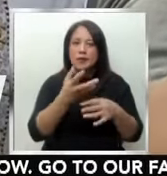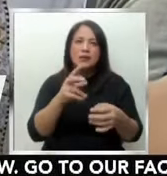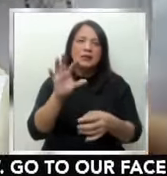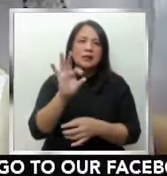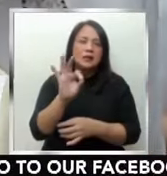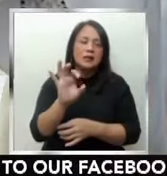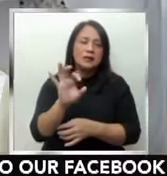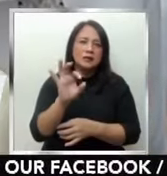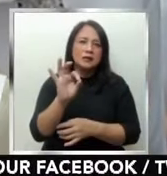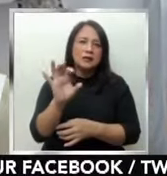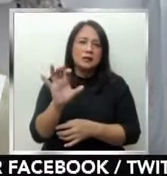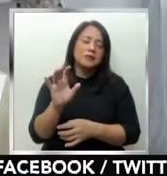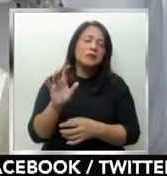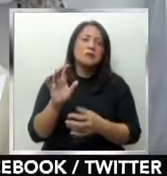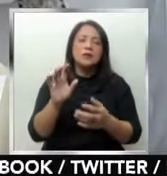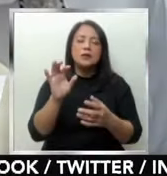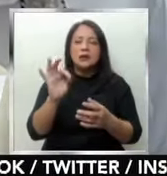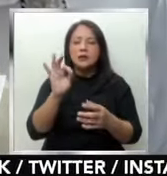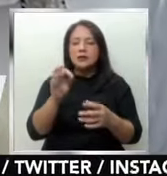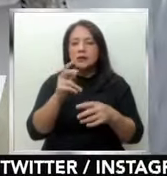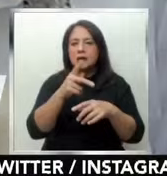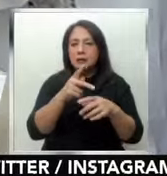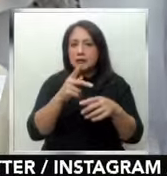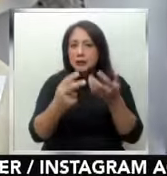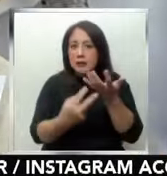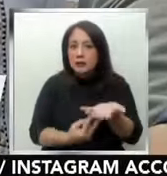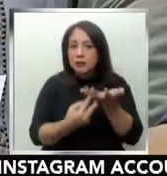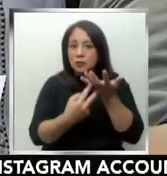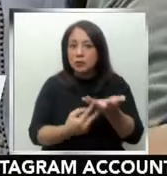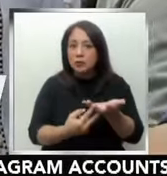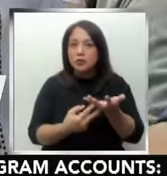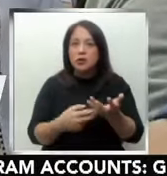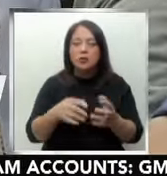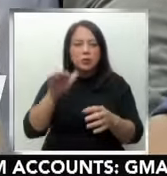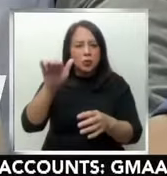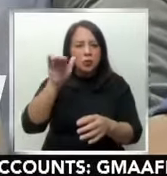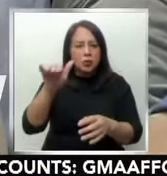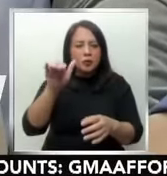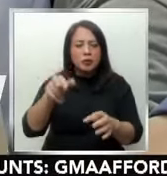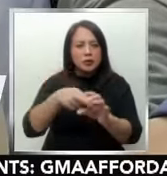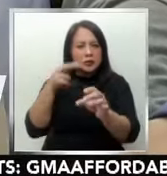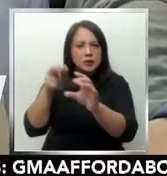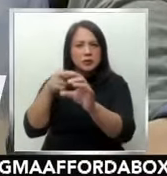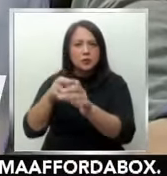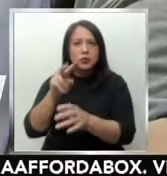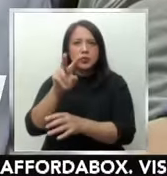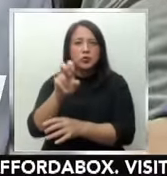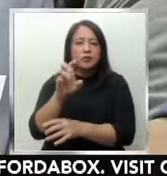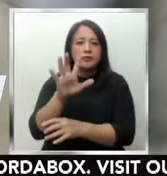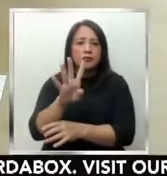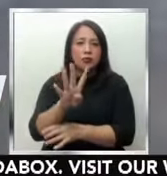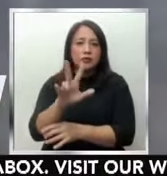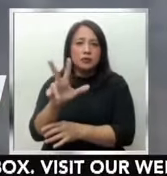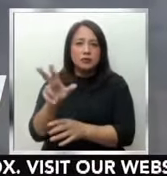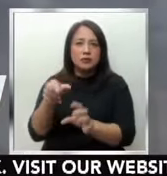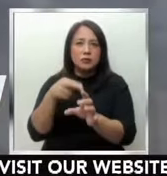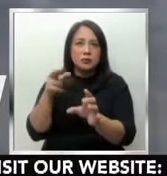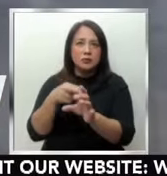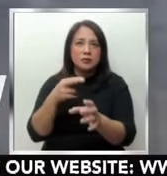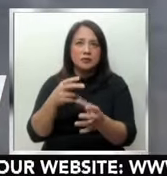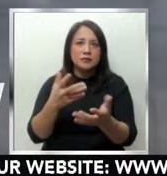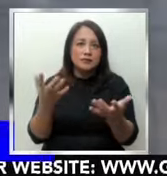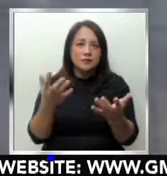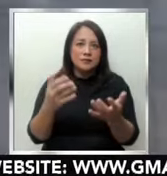kilos Kaya nga nagtawag tayo ng call for resignation eh sumunod yung 243 sindikato rin yun para sa